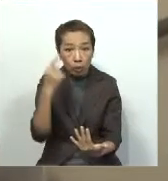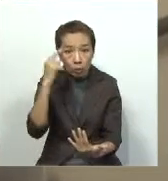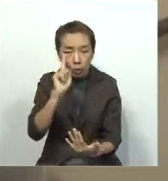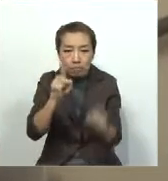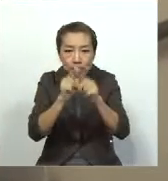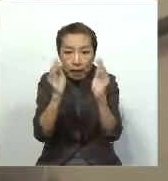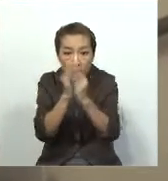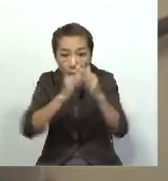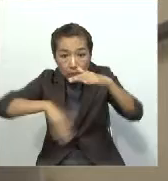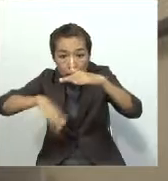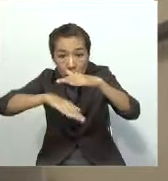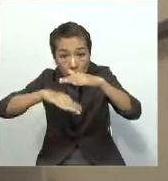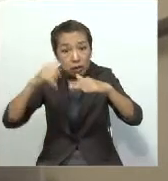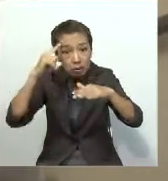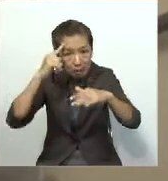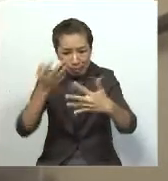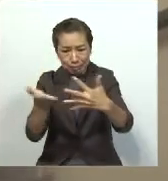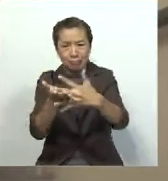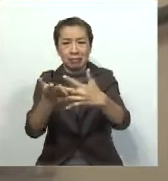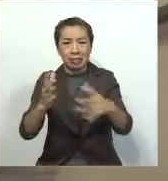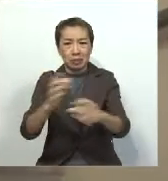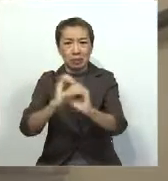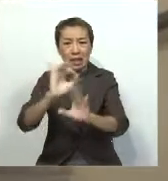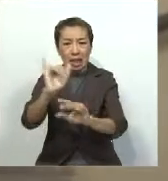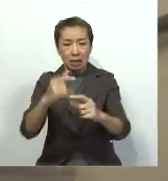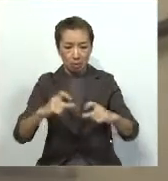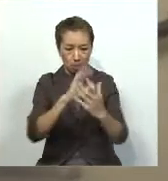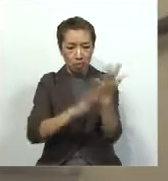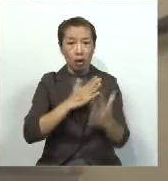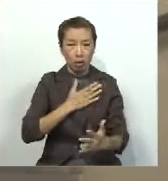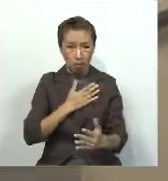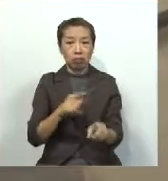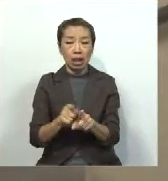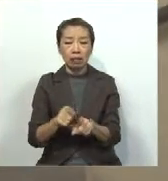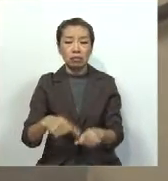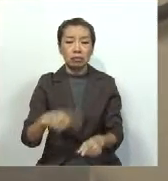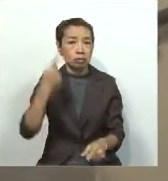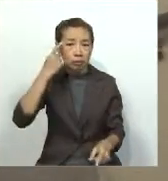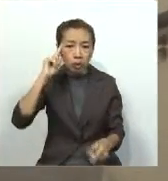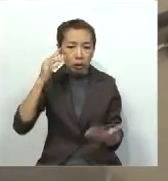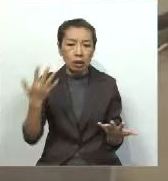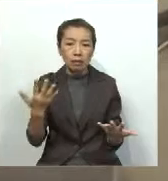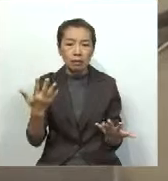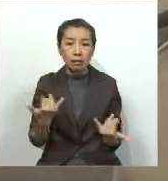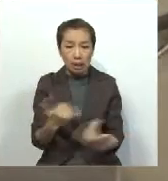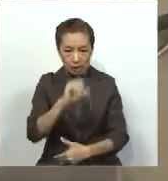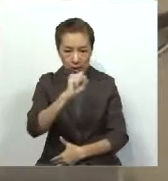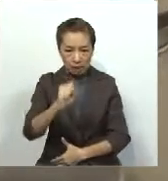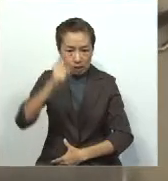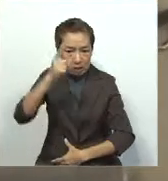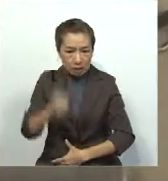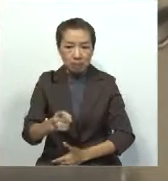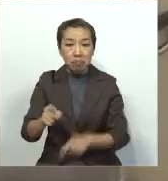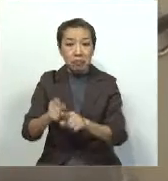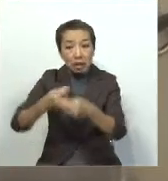ต้นวันนี้เนี่ยแม้กระทั่งพรรคภูมิใจไทยเองยังไม่ทราบเลยว่าจำนวนส.ส.บัญชี